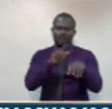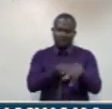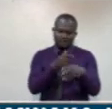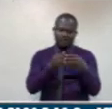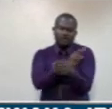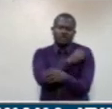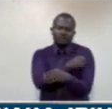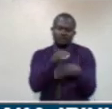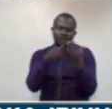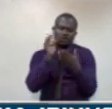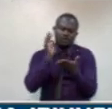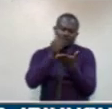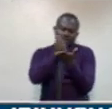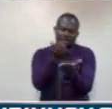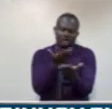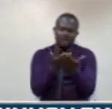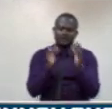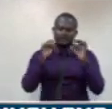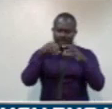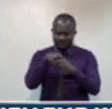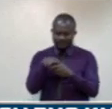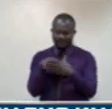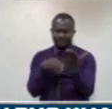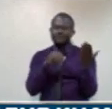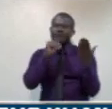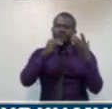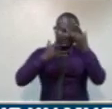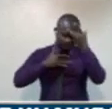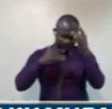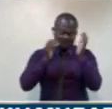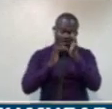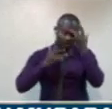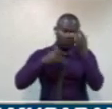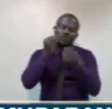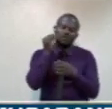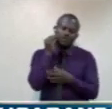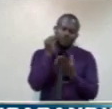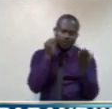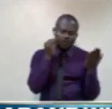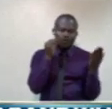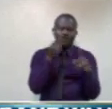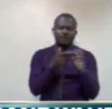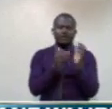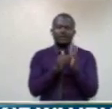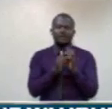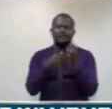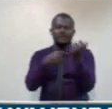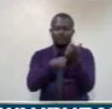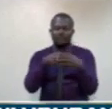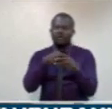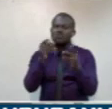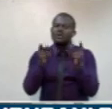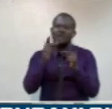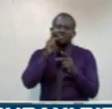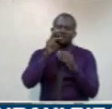ibitaro bizabafasha muri kimwe cyose twabasaba ko babyitabira ntagire umurwayi wongera kurembera mu rugo cyangwa agiye kwivuza muri